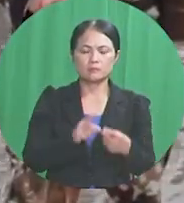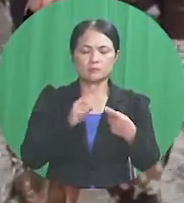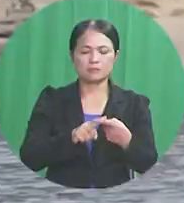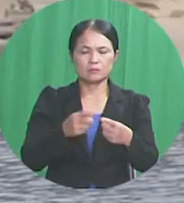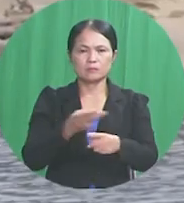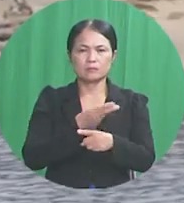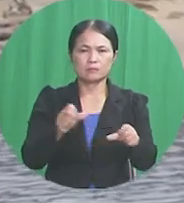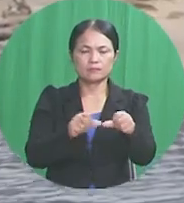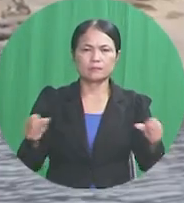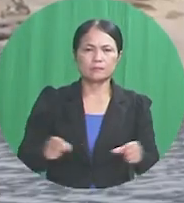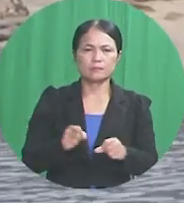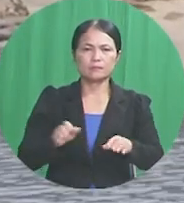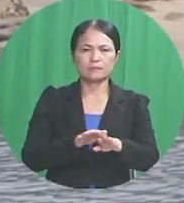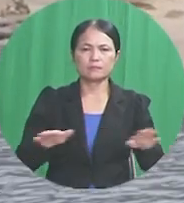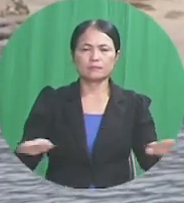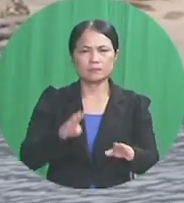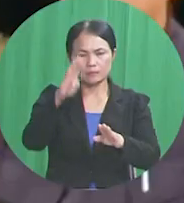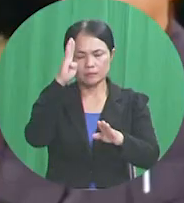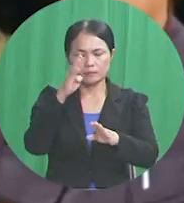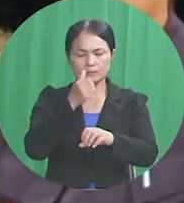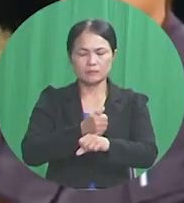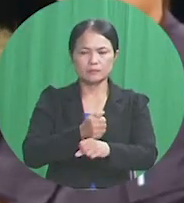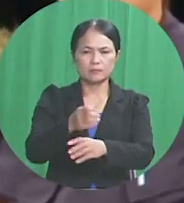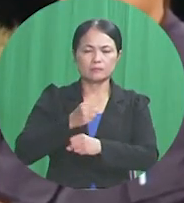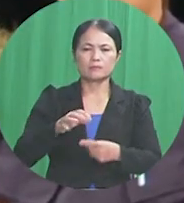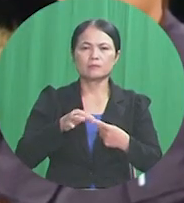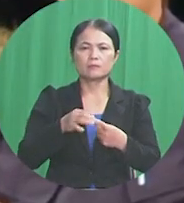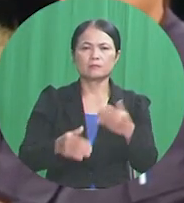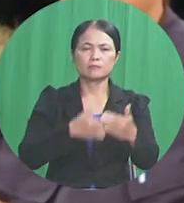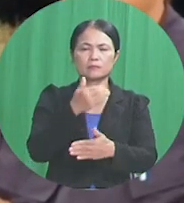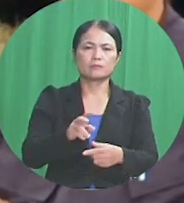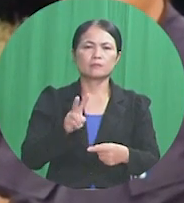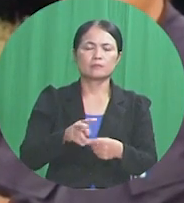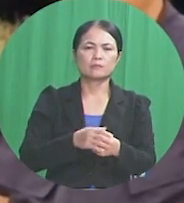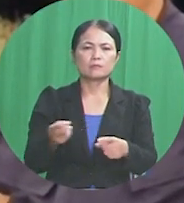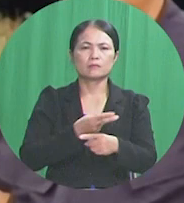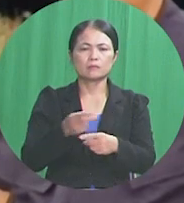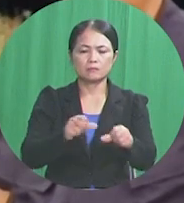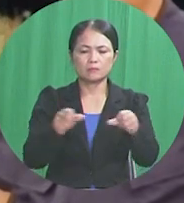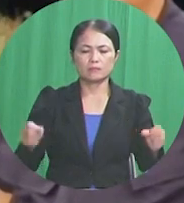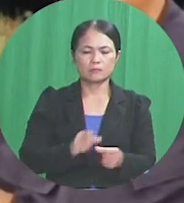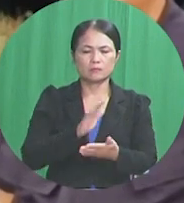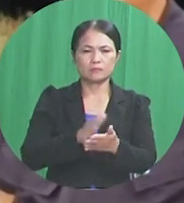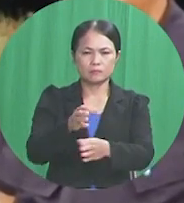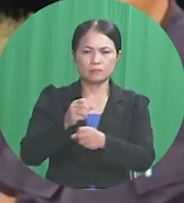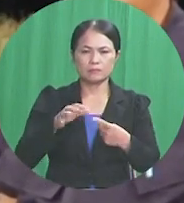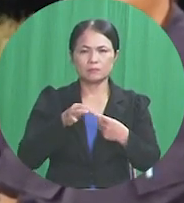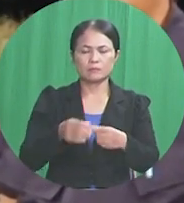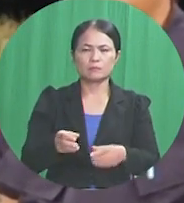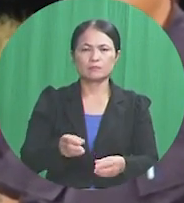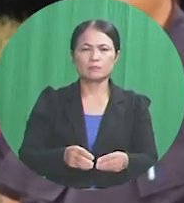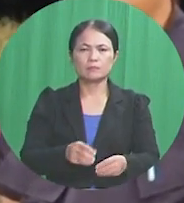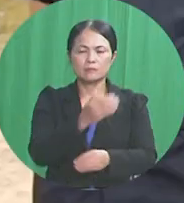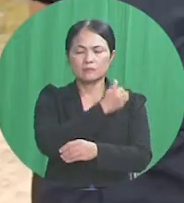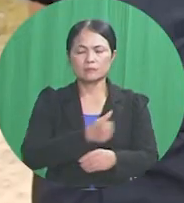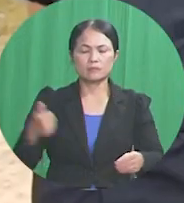บักเวิร์นในดับบอนวิลเรียบขนองบัญชีการท่านต่อปีเซดับหน้ากาตีปีบักเวิร์นในดับบอนสลาต่อปีเซไดจูไซน์อารั